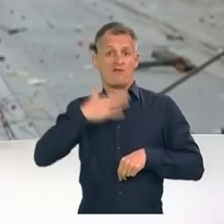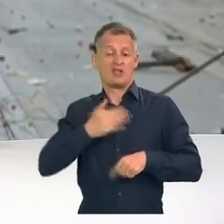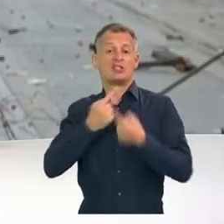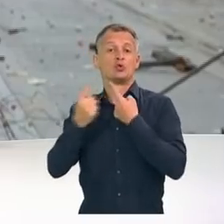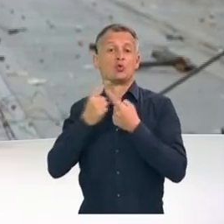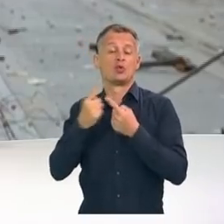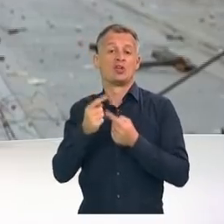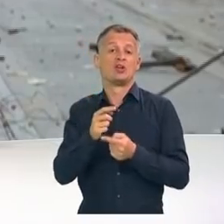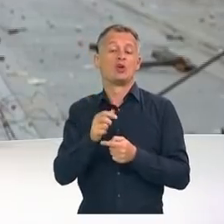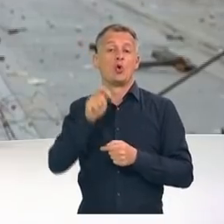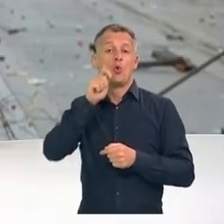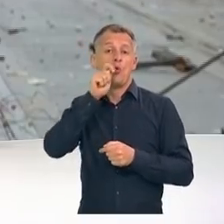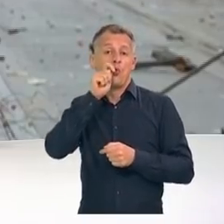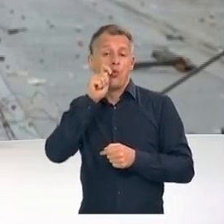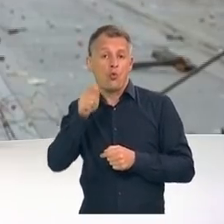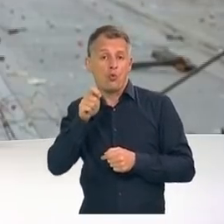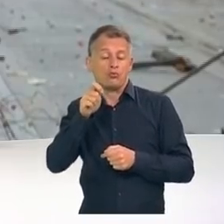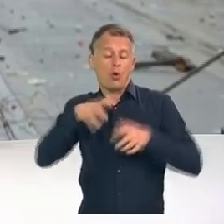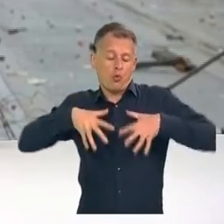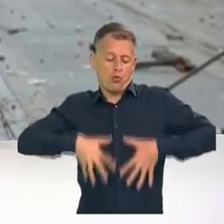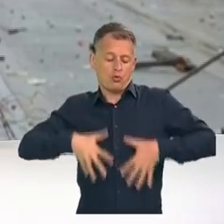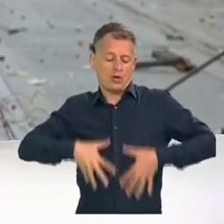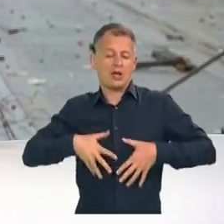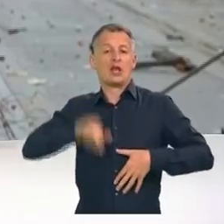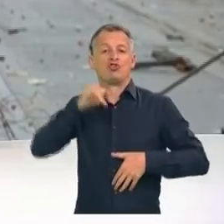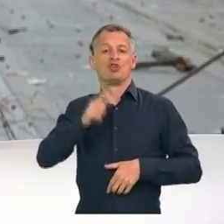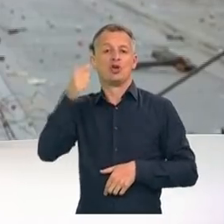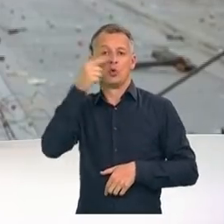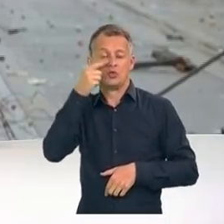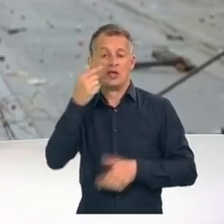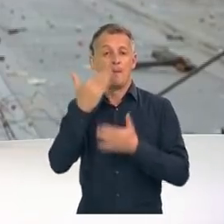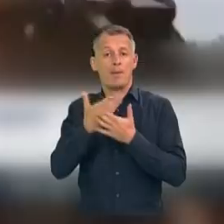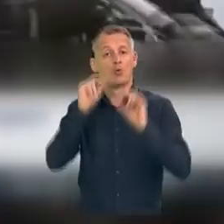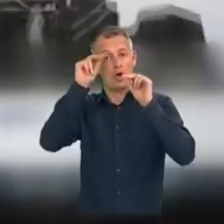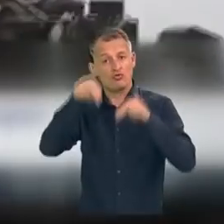convinge cele două părți să comunice și să încerce să ajungă la o înțelegere.